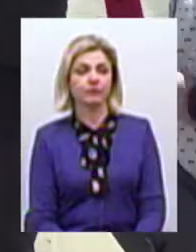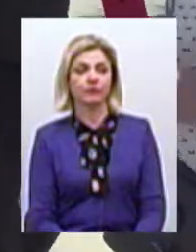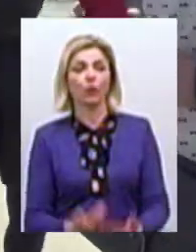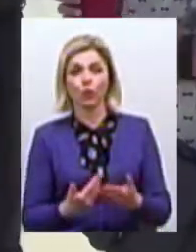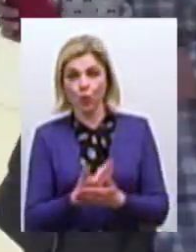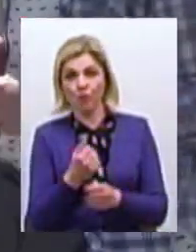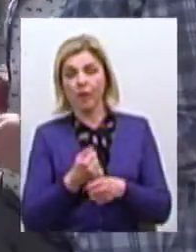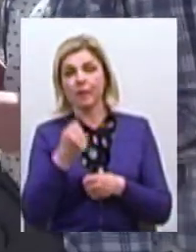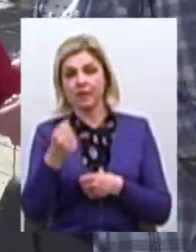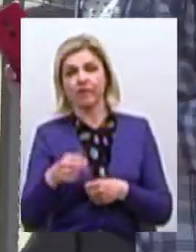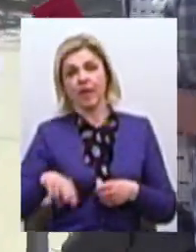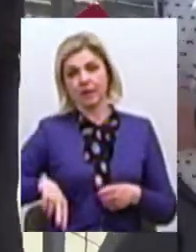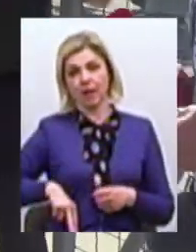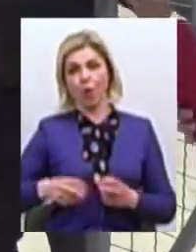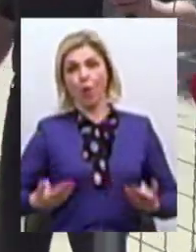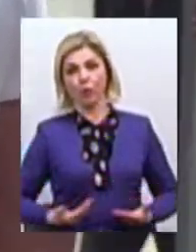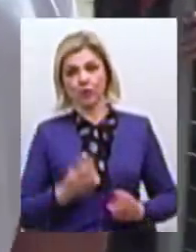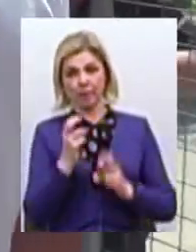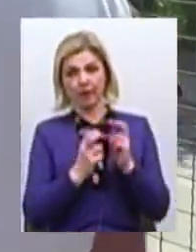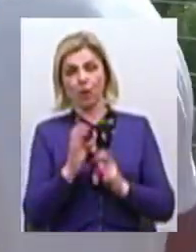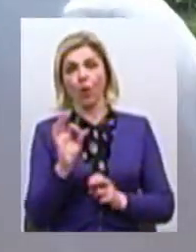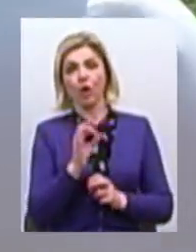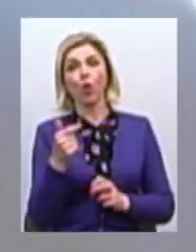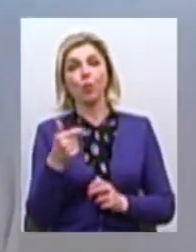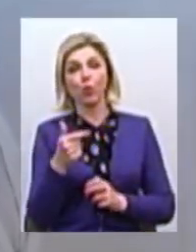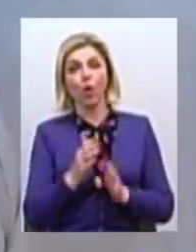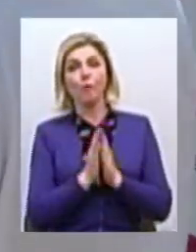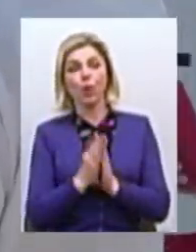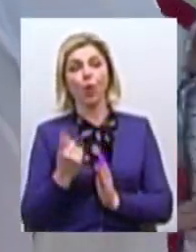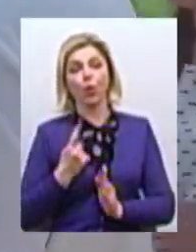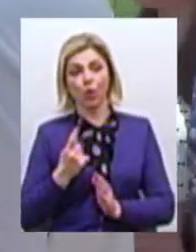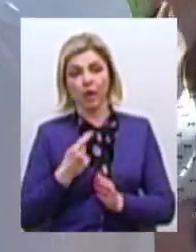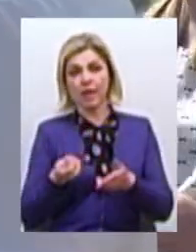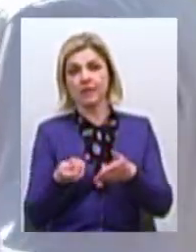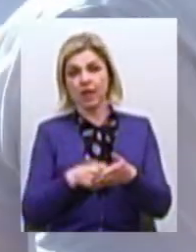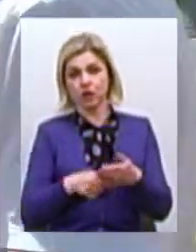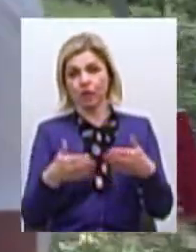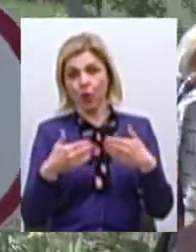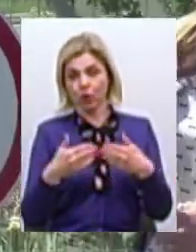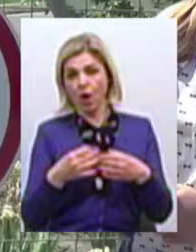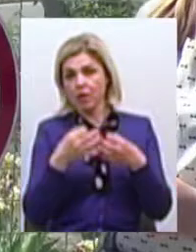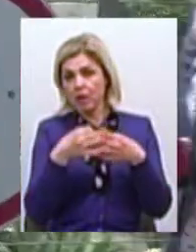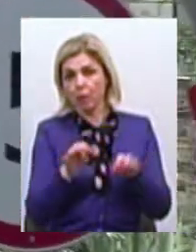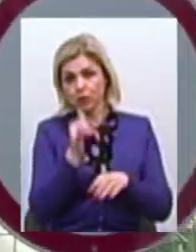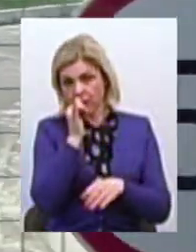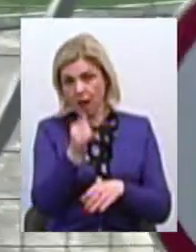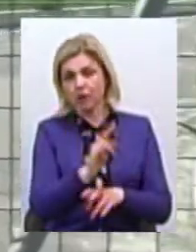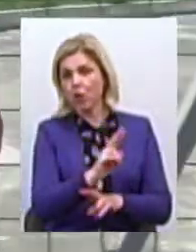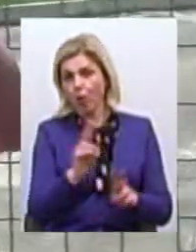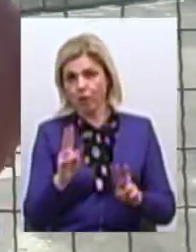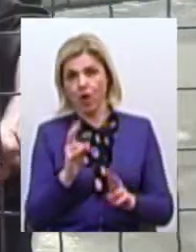Новопризначений директор комунального підприємства Олександр Голобородський попросив охоронця зачинити ворота та не пускати нікого на режимний